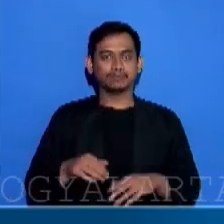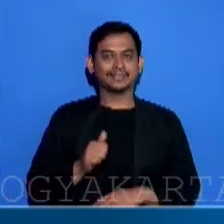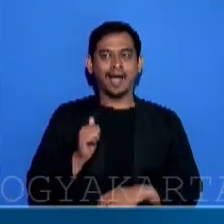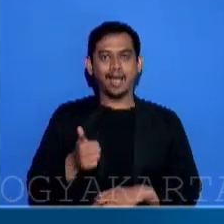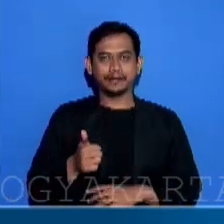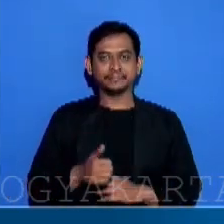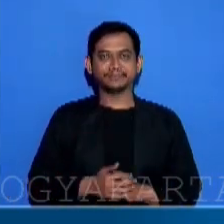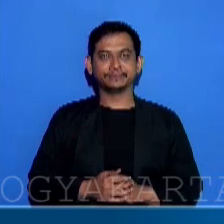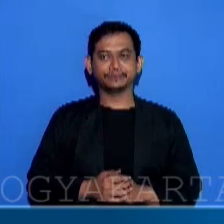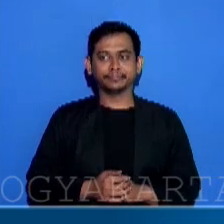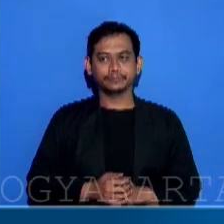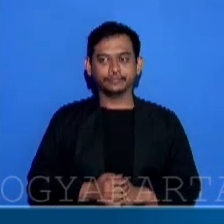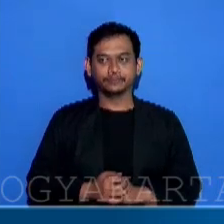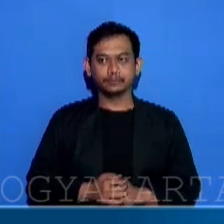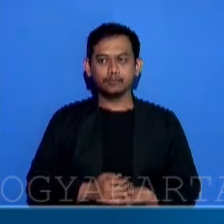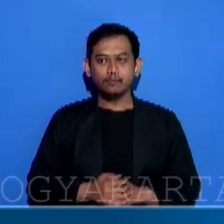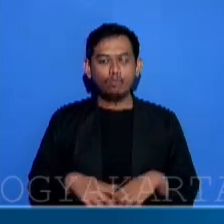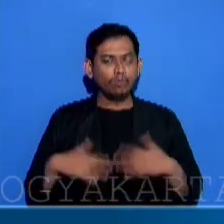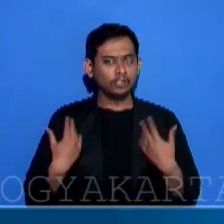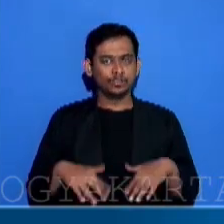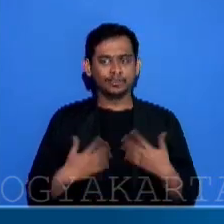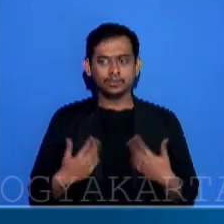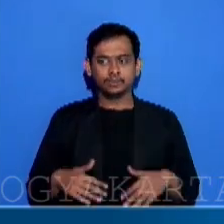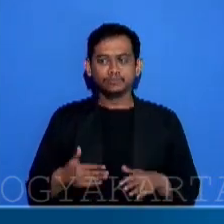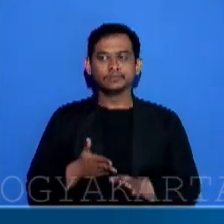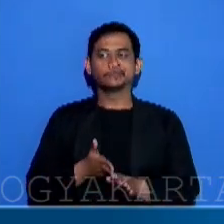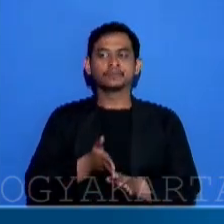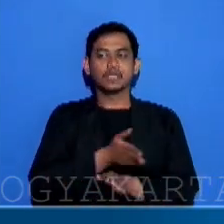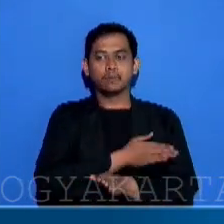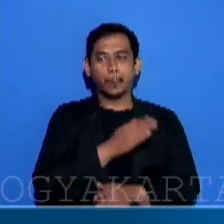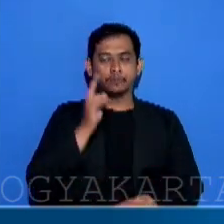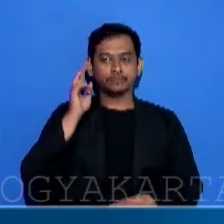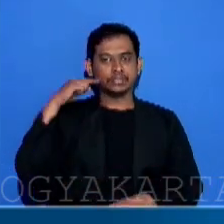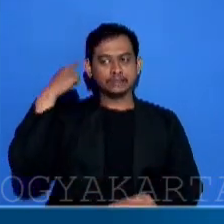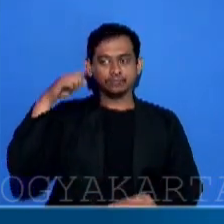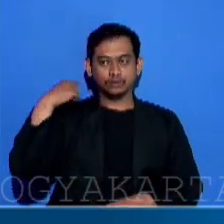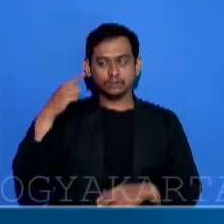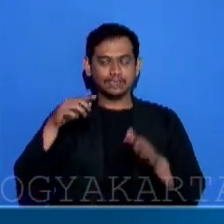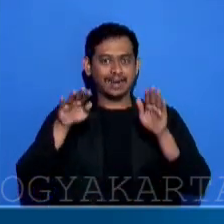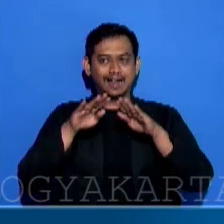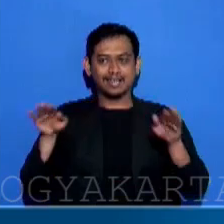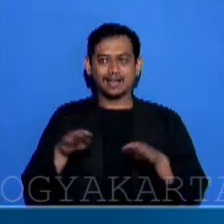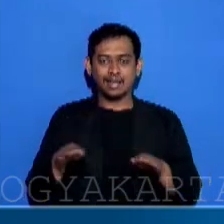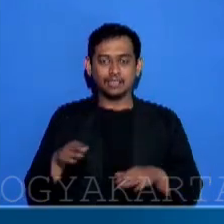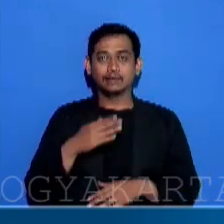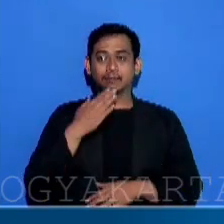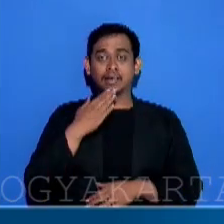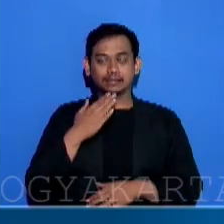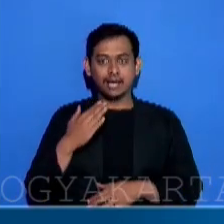adakan gelar karyanya dan itu luar biasa. Dari awalnya yang ibu rumah tangga tidak bisa ngapa-ngapain, sekarang sudah menjadi wira usaha